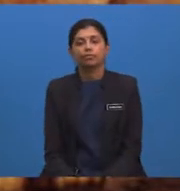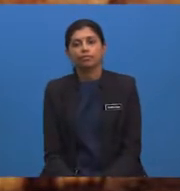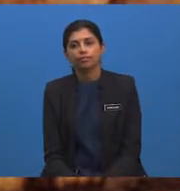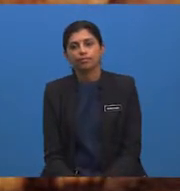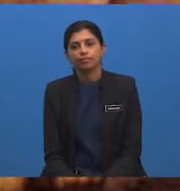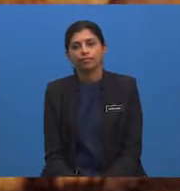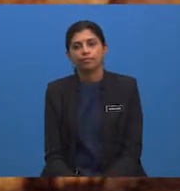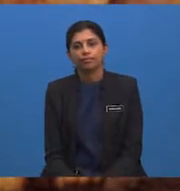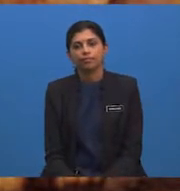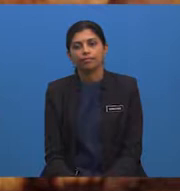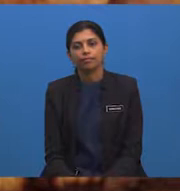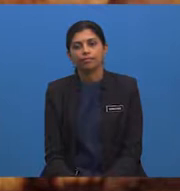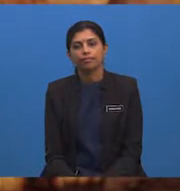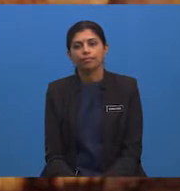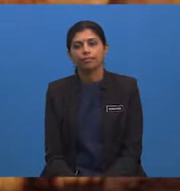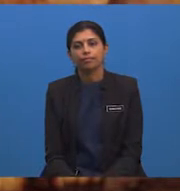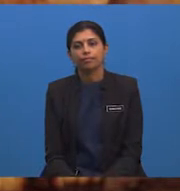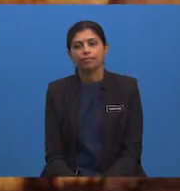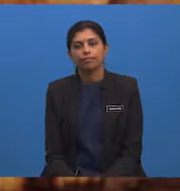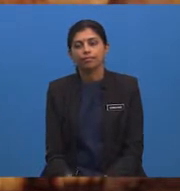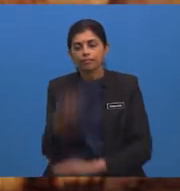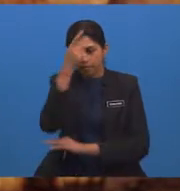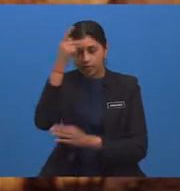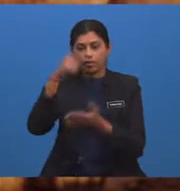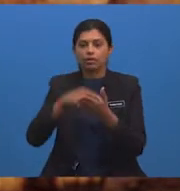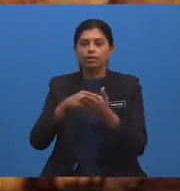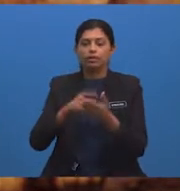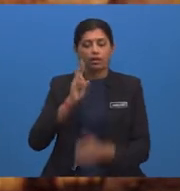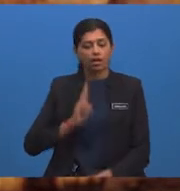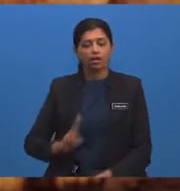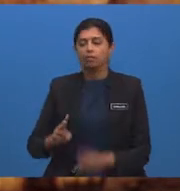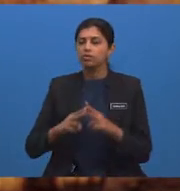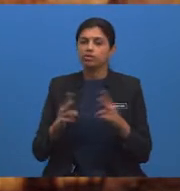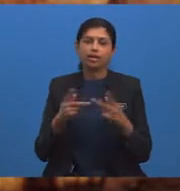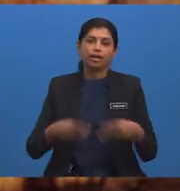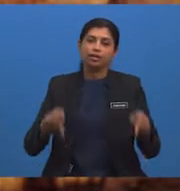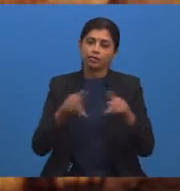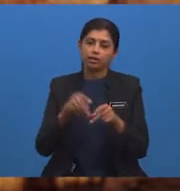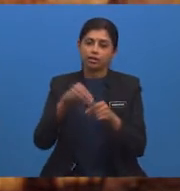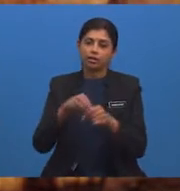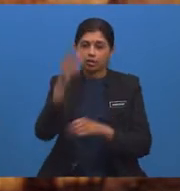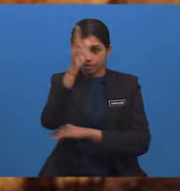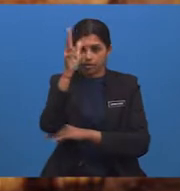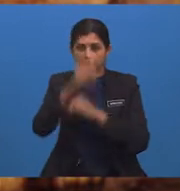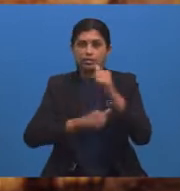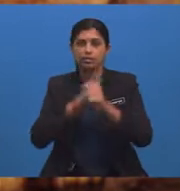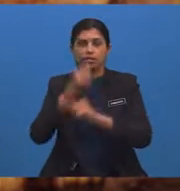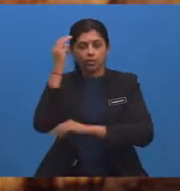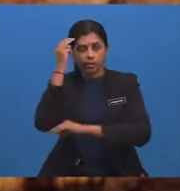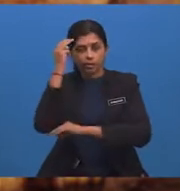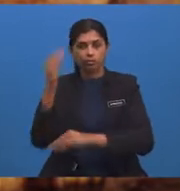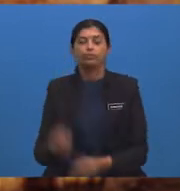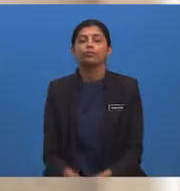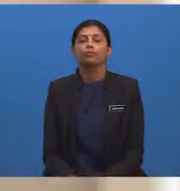Disebabkan hal inilah agama memainkan peranan yang sangat penting dalam pemerintahan kerajaan alam Melayu.